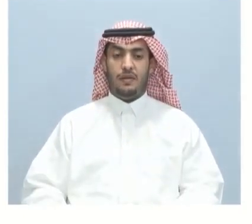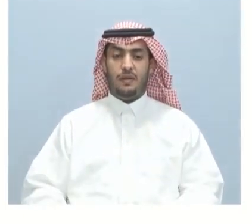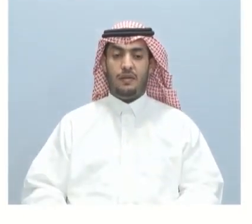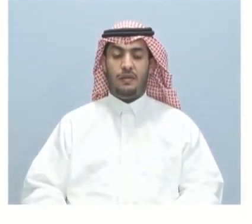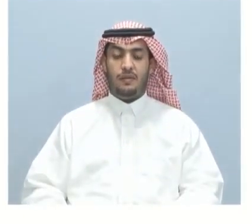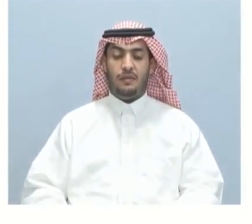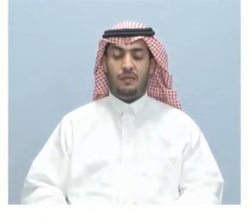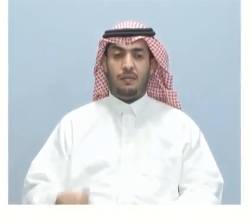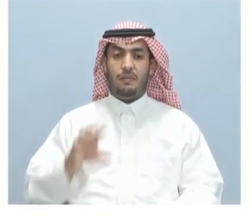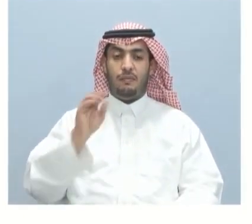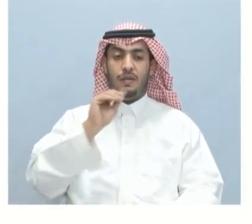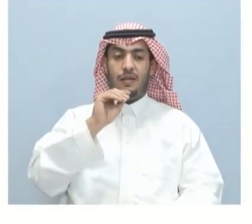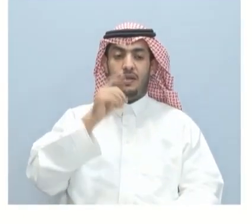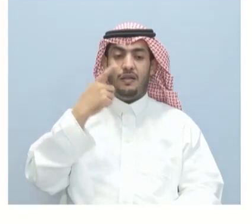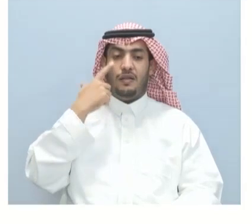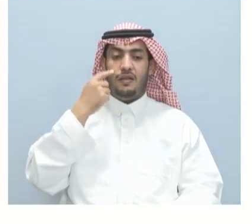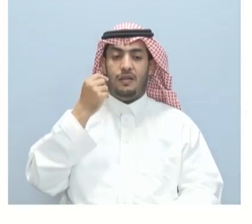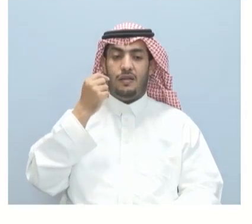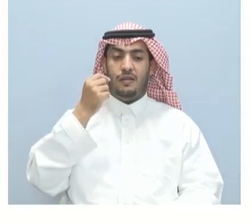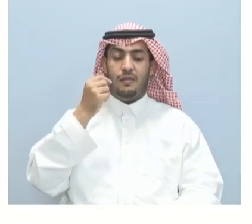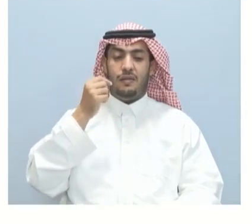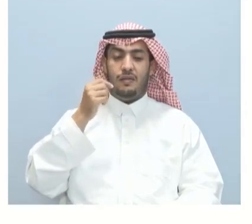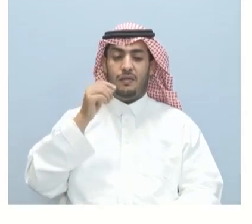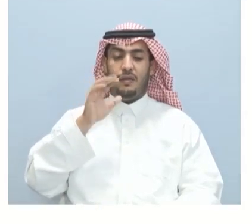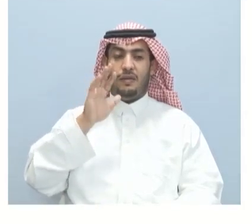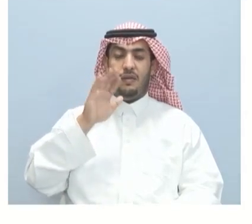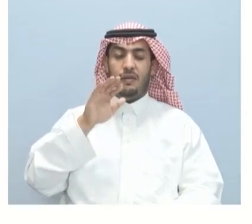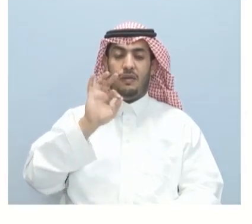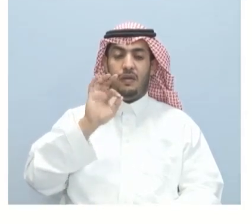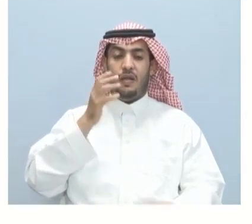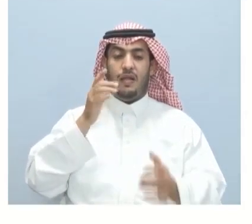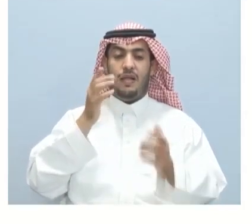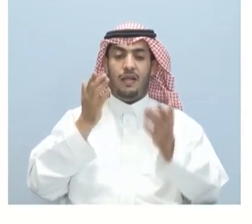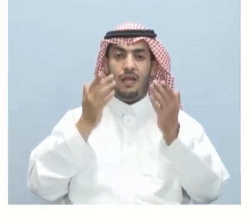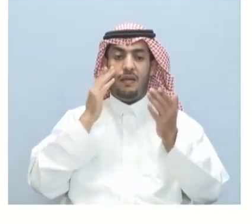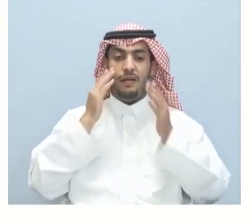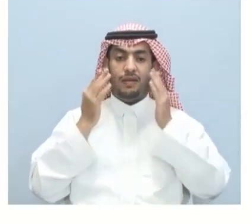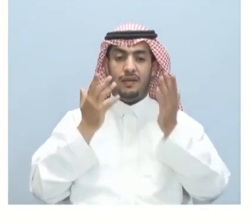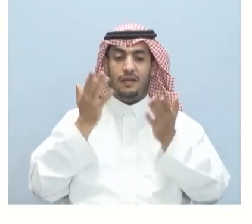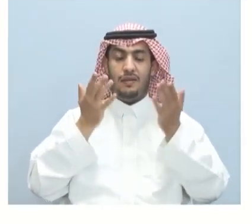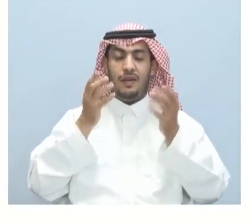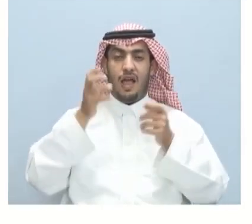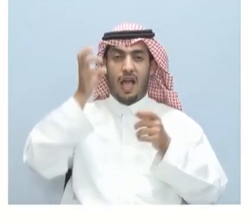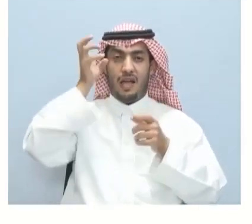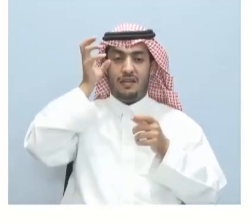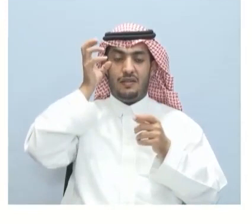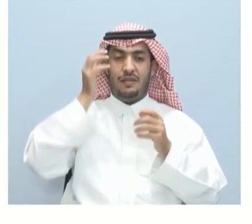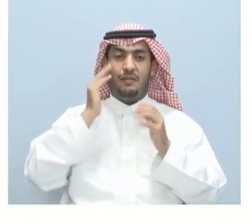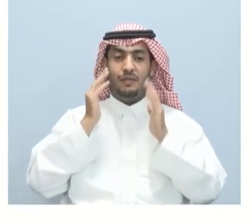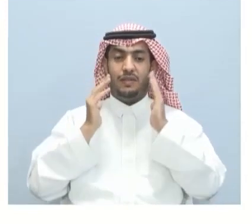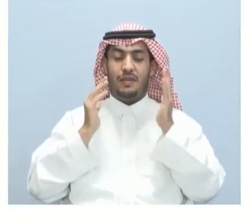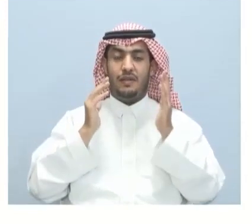اثنين بعض المناظر الجماليه التي التي ماذا ثقلين في يمين ويسار او حجرين في اليمين